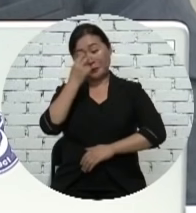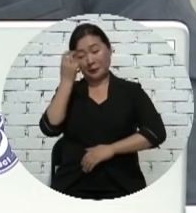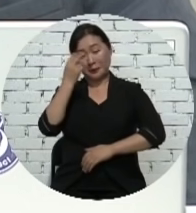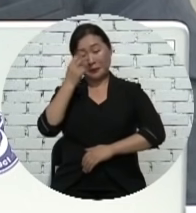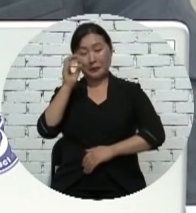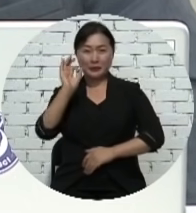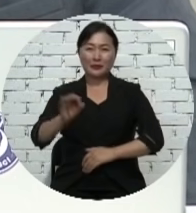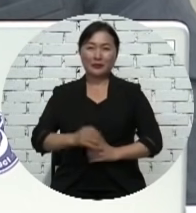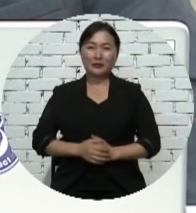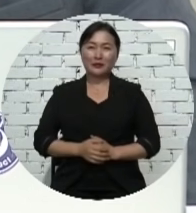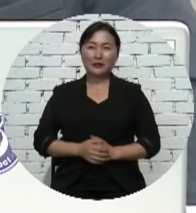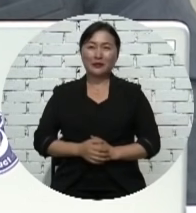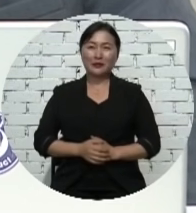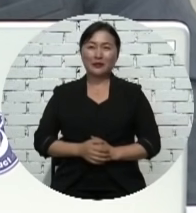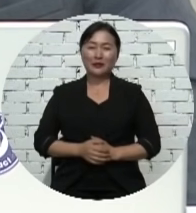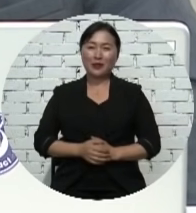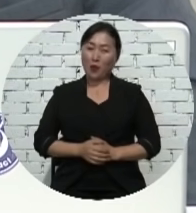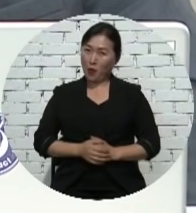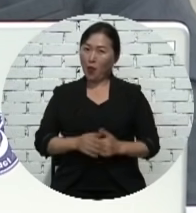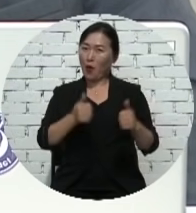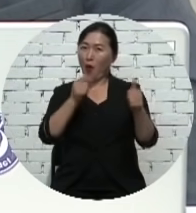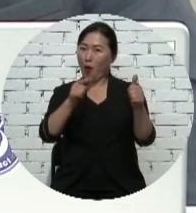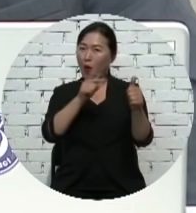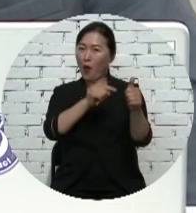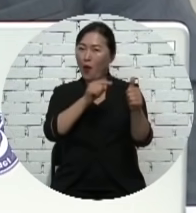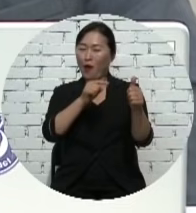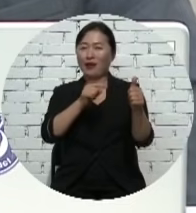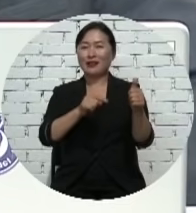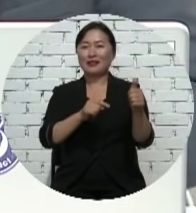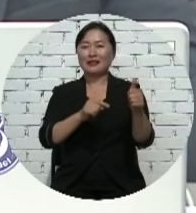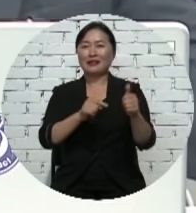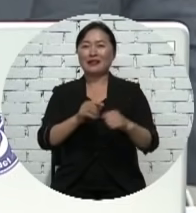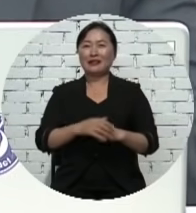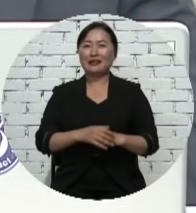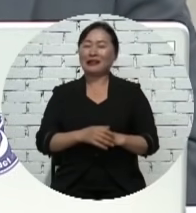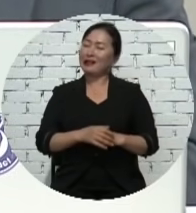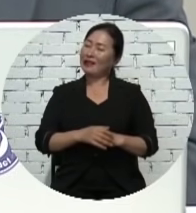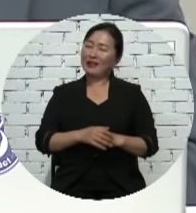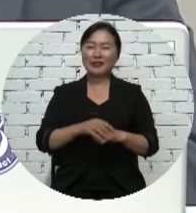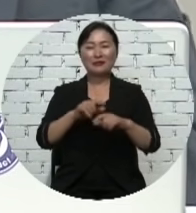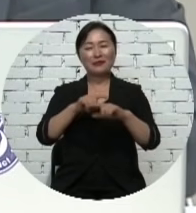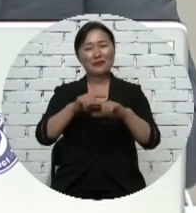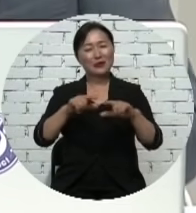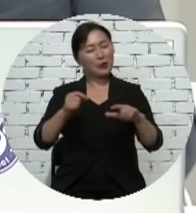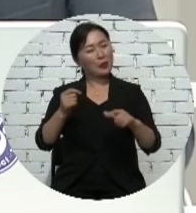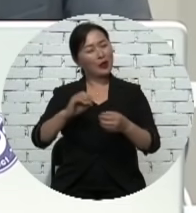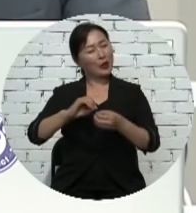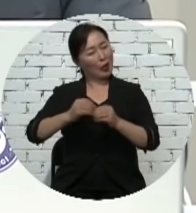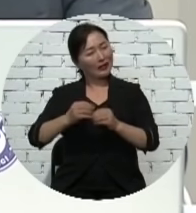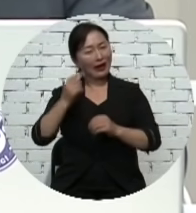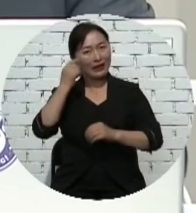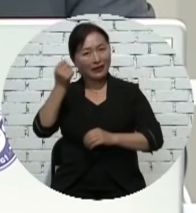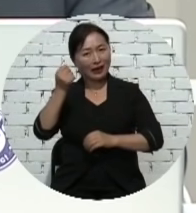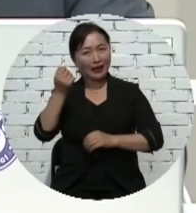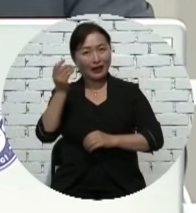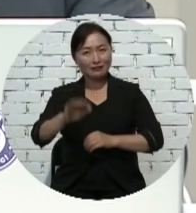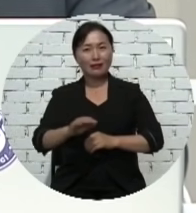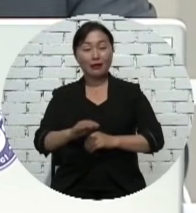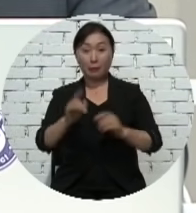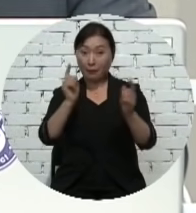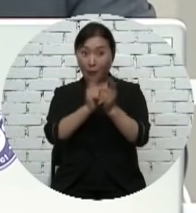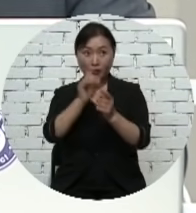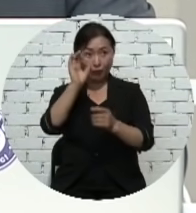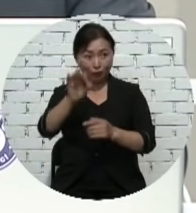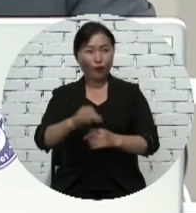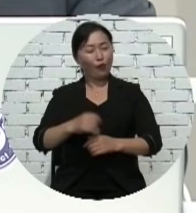해봤더니 나도 그 양반 그 별로 이미지가 안 좋죠. 황당하다고 생각했는데 글쎄 그럼